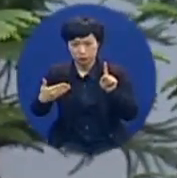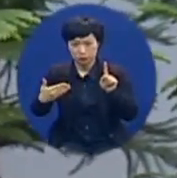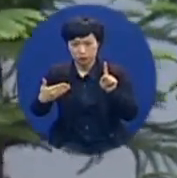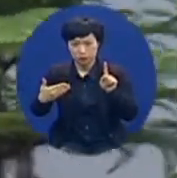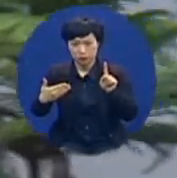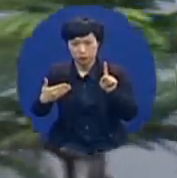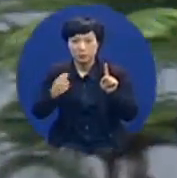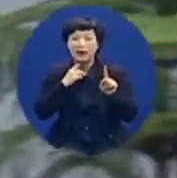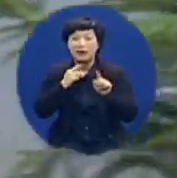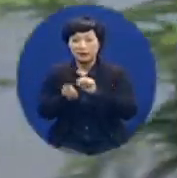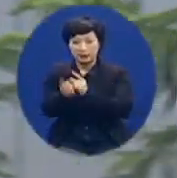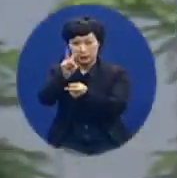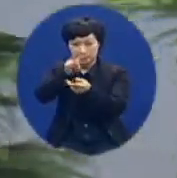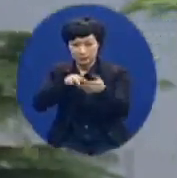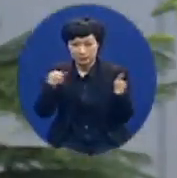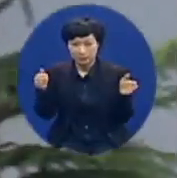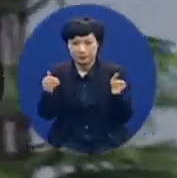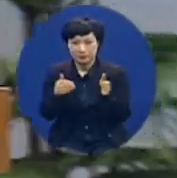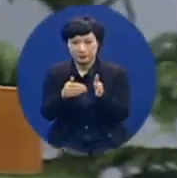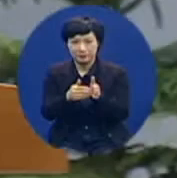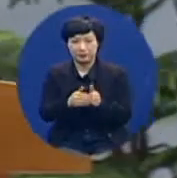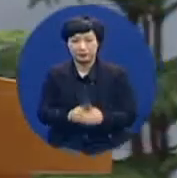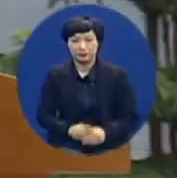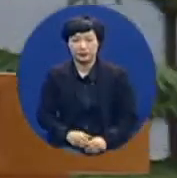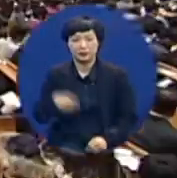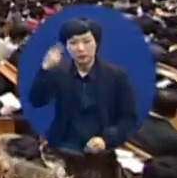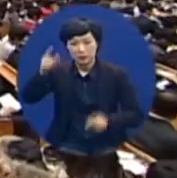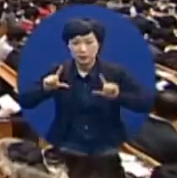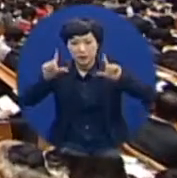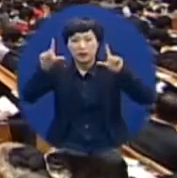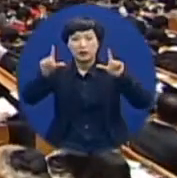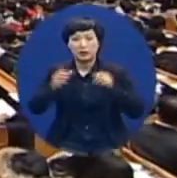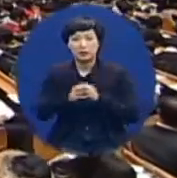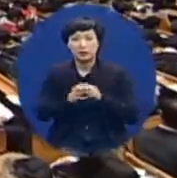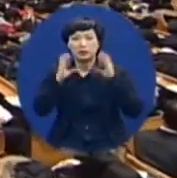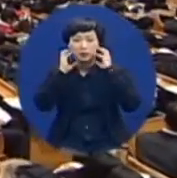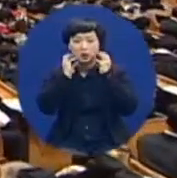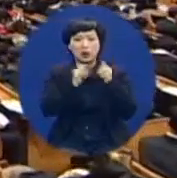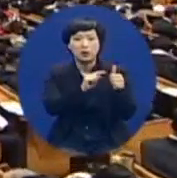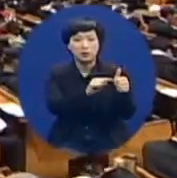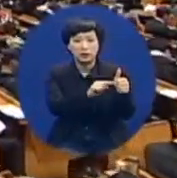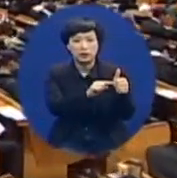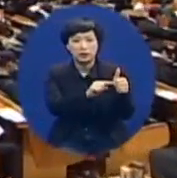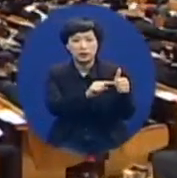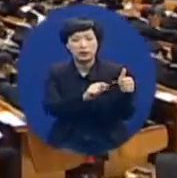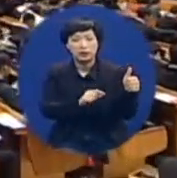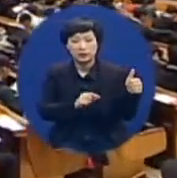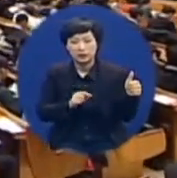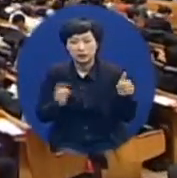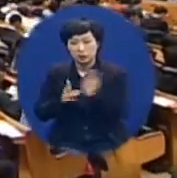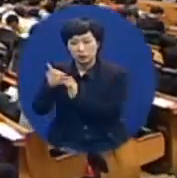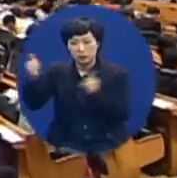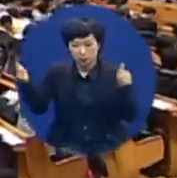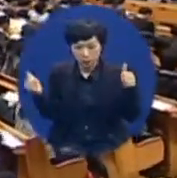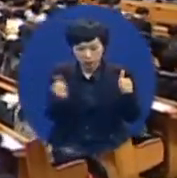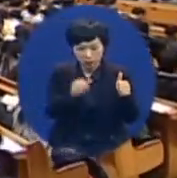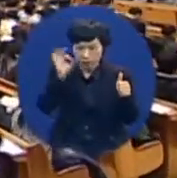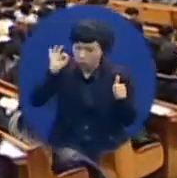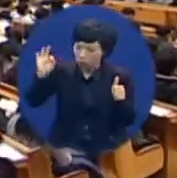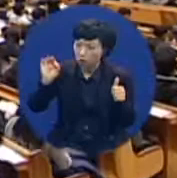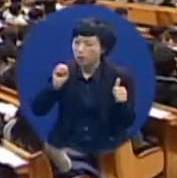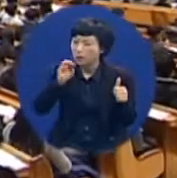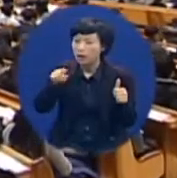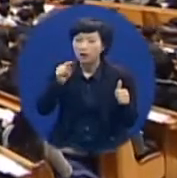절만 대독니다 이튿날 요한이 예수께서 자기에게 나아오심을 보고 가로되 보라 세상